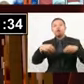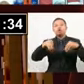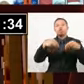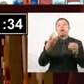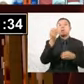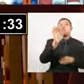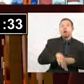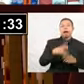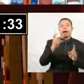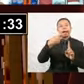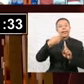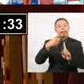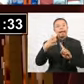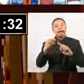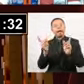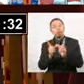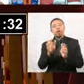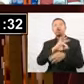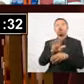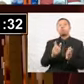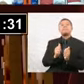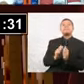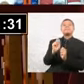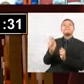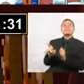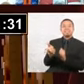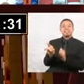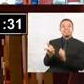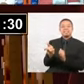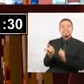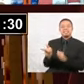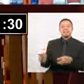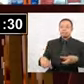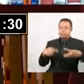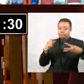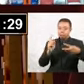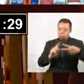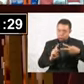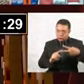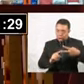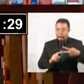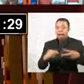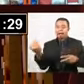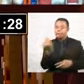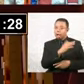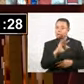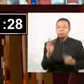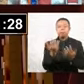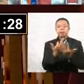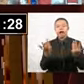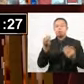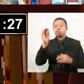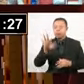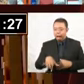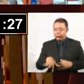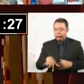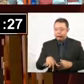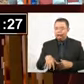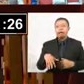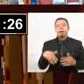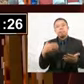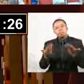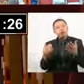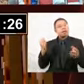rtrw biar terjangkau semua harganya yang kedua transportasi publik murah malah sampai